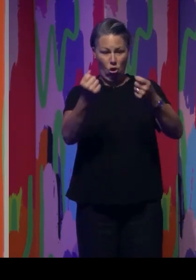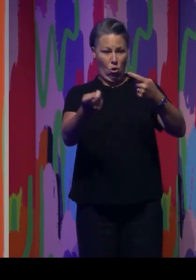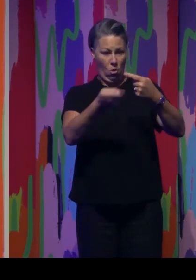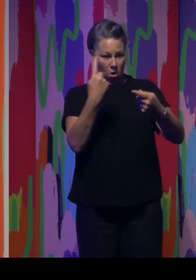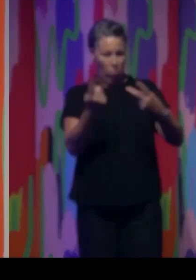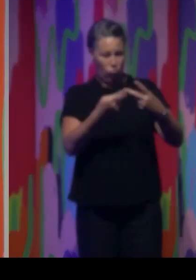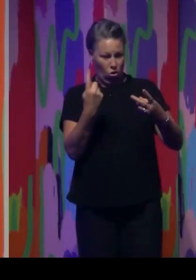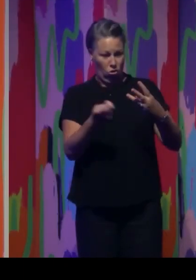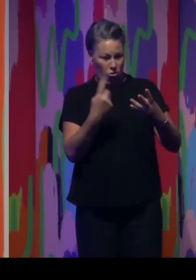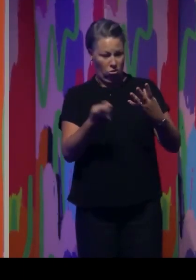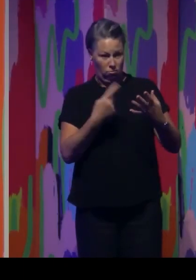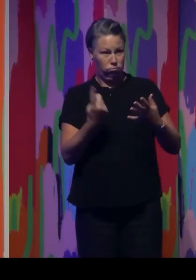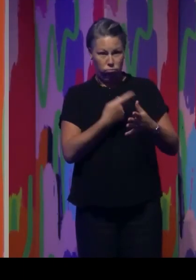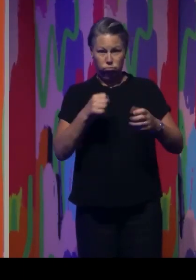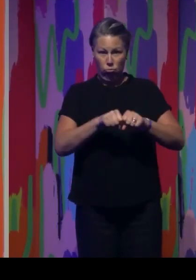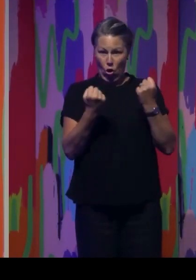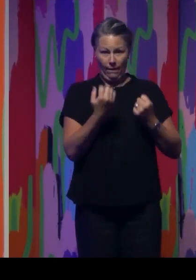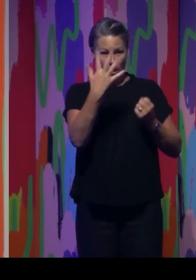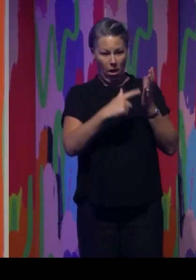সেই পাঁচটি ধারার ভিতরে